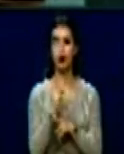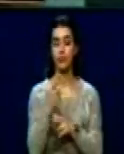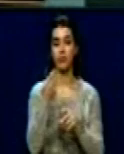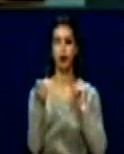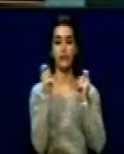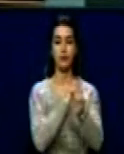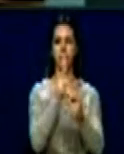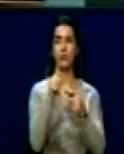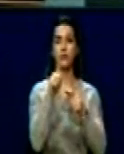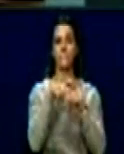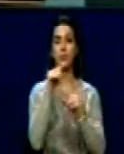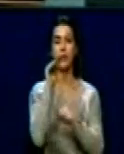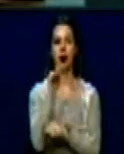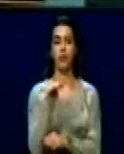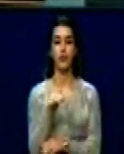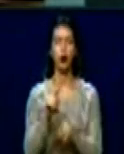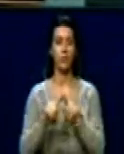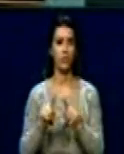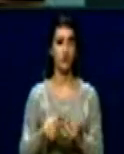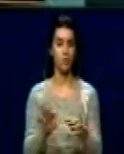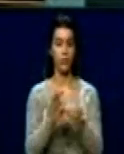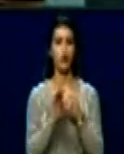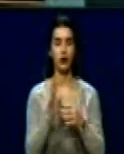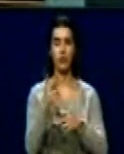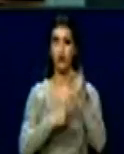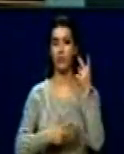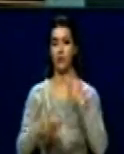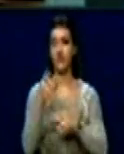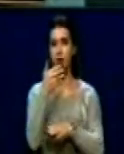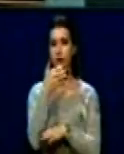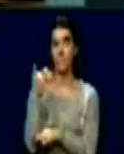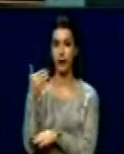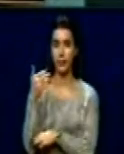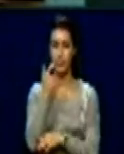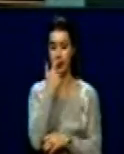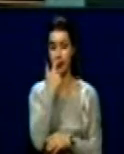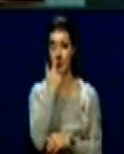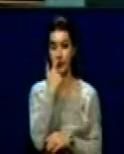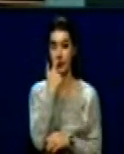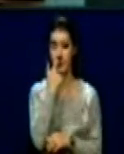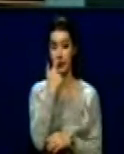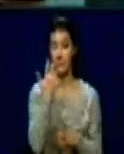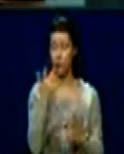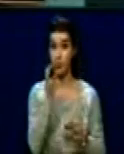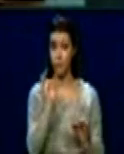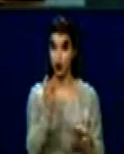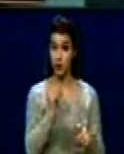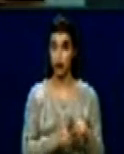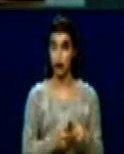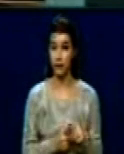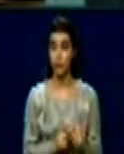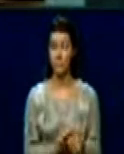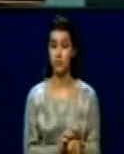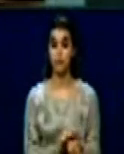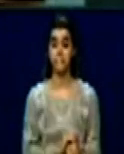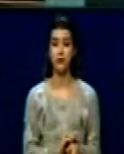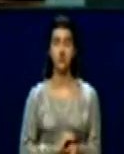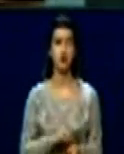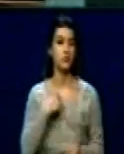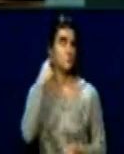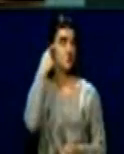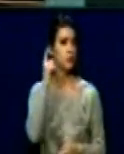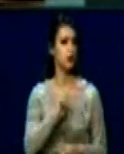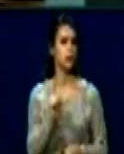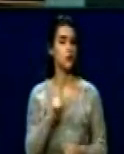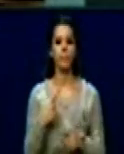raportit tregtarë të Kosovës. Dhe natyrisht që kjo do të ishte diçka që do të duhet tashmonim. Mirë pa është vërtet kështu. Unë mendoj që jo, sepse kjo